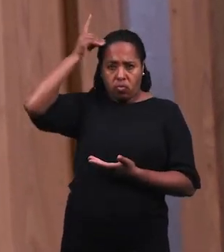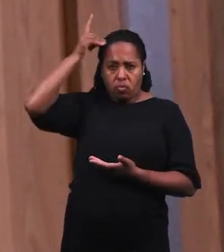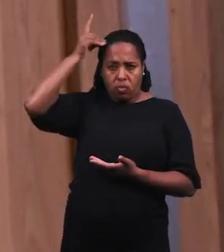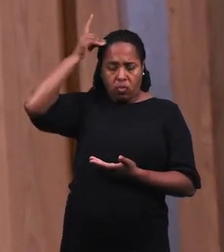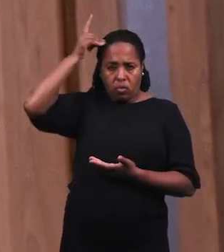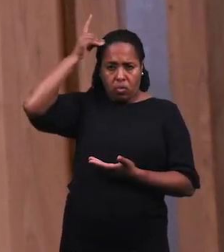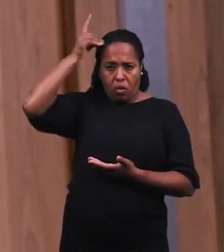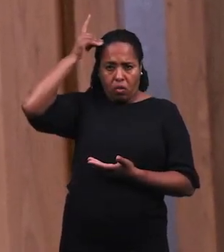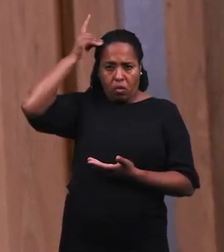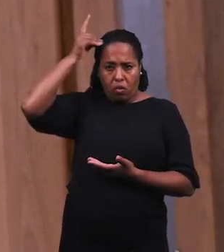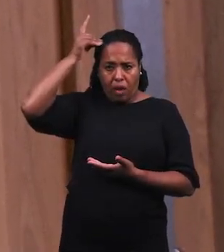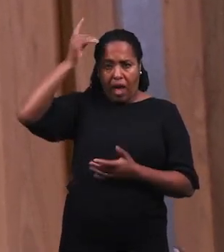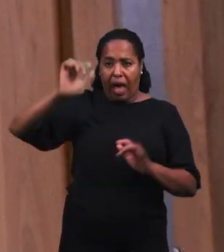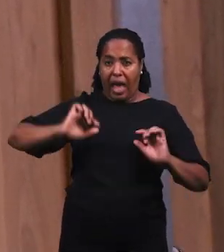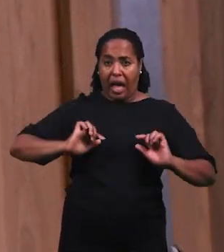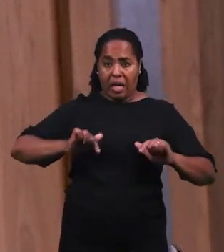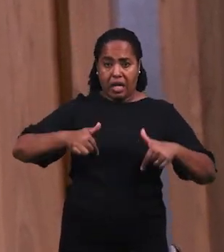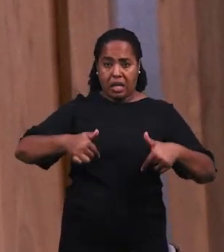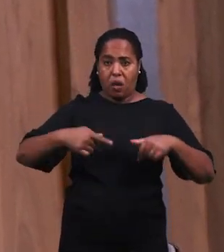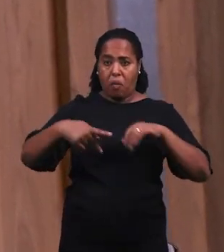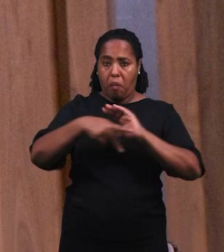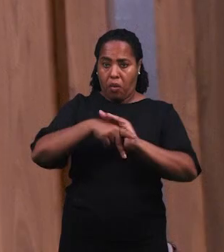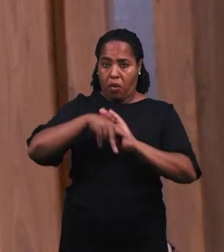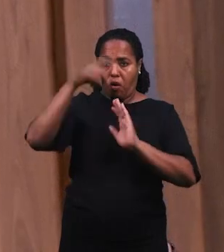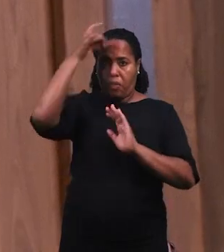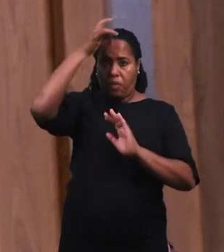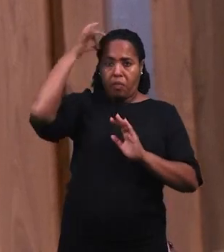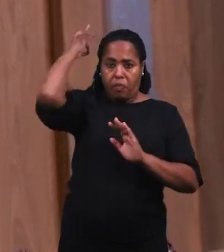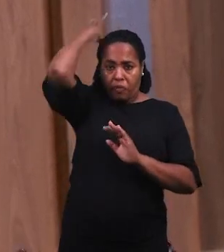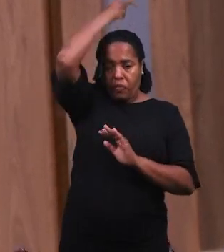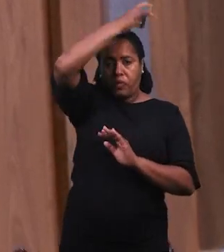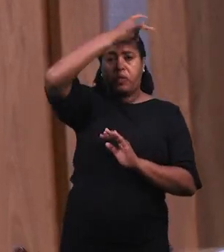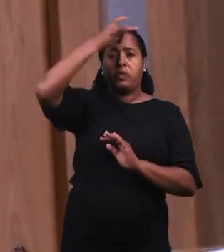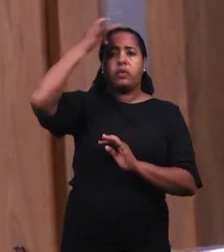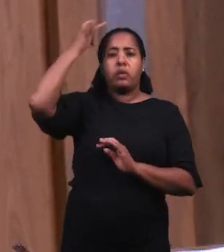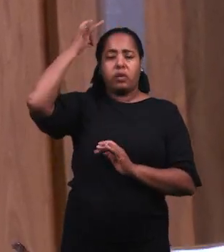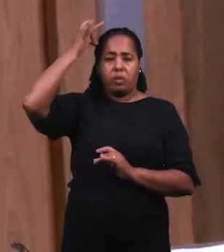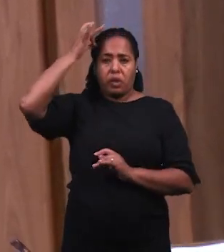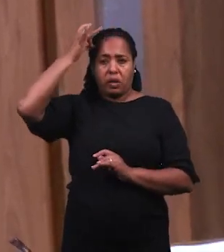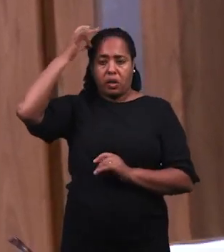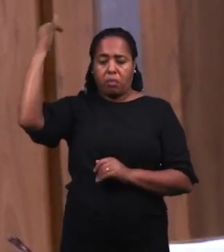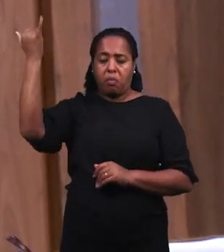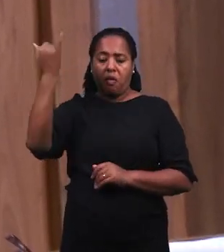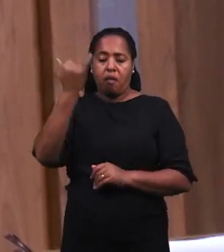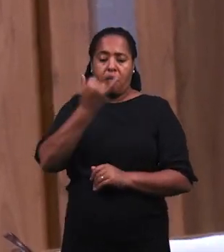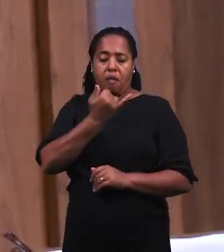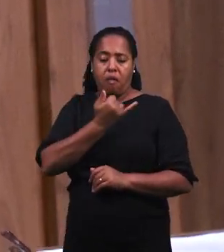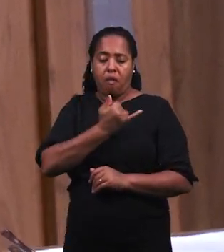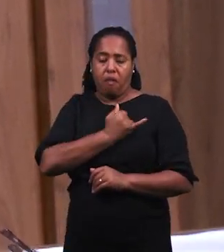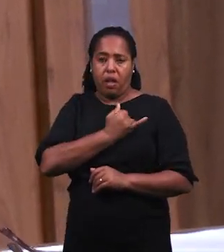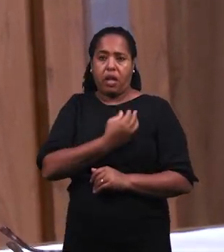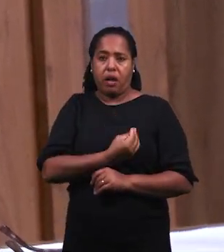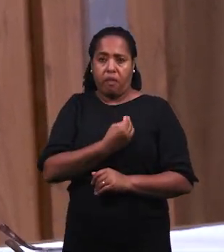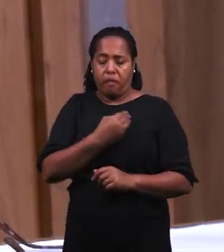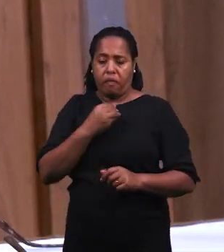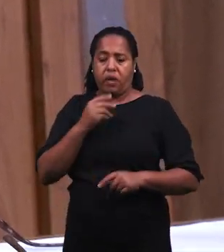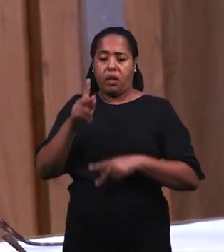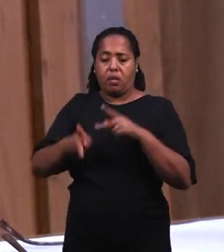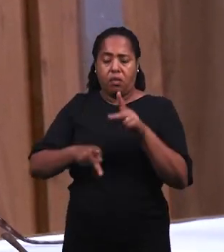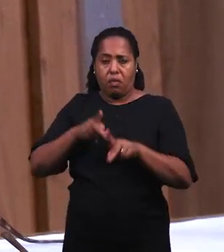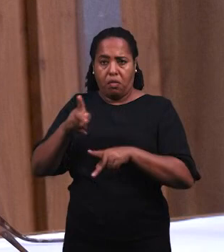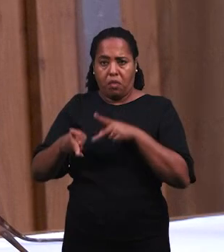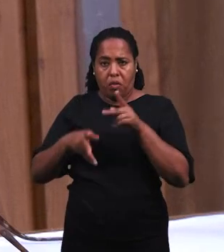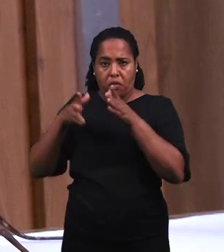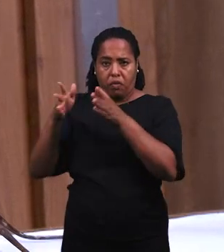некоторые духовные дары, а не проявления Святого Духа, чтобы говорить к Церкви Его,